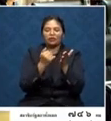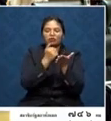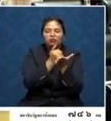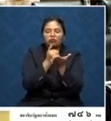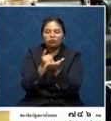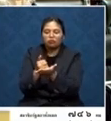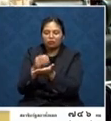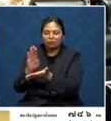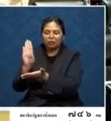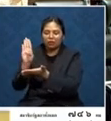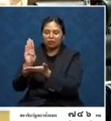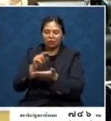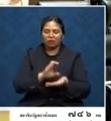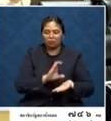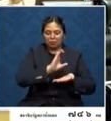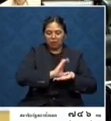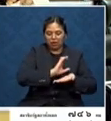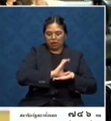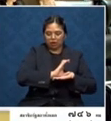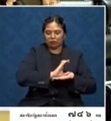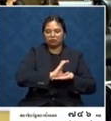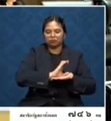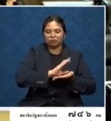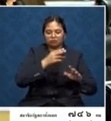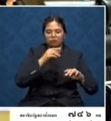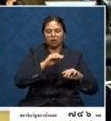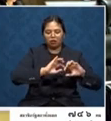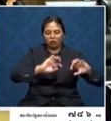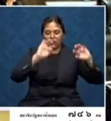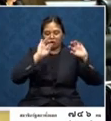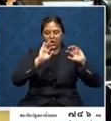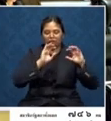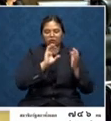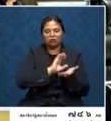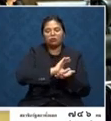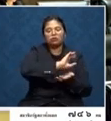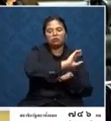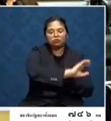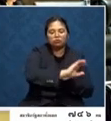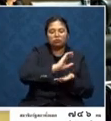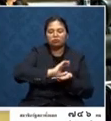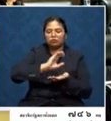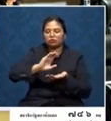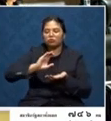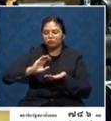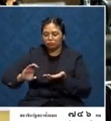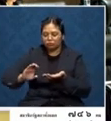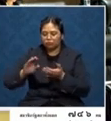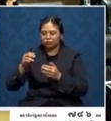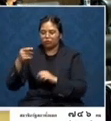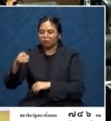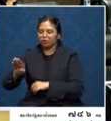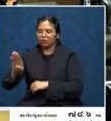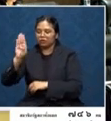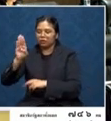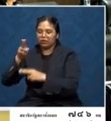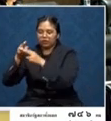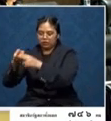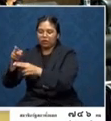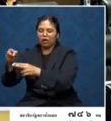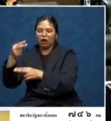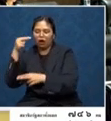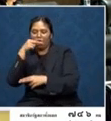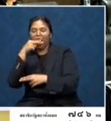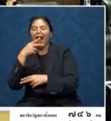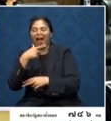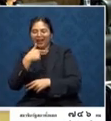บประมาณภาครัฐควรจะถูกใช้ไปในการชี้นำการลงทุนค่ะทำให้เอกชนเห็นโอกาสและก็มั่นใจที่จะล